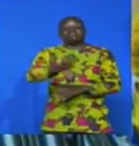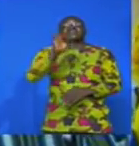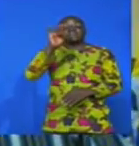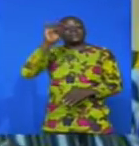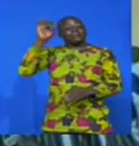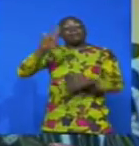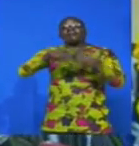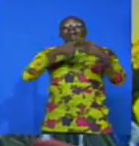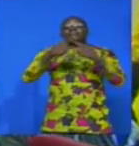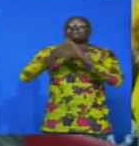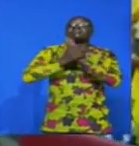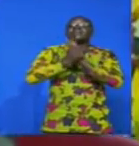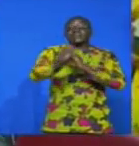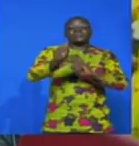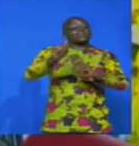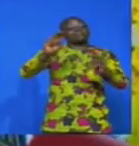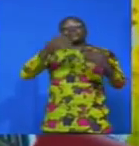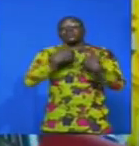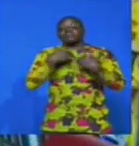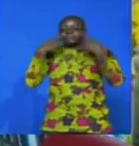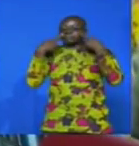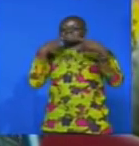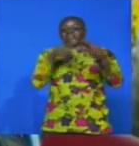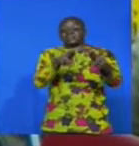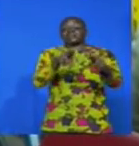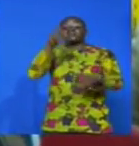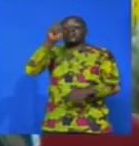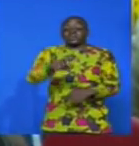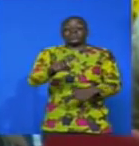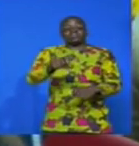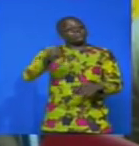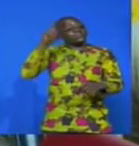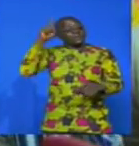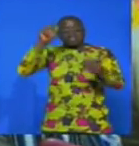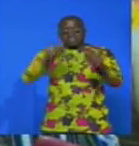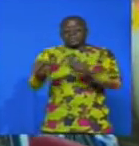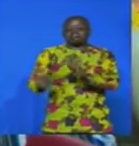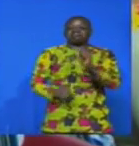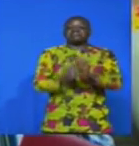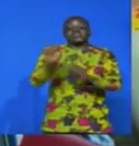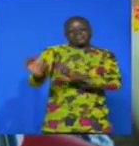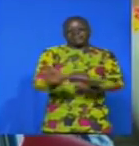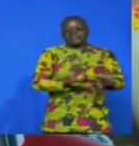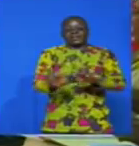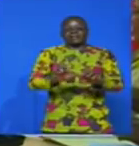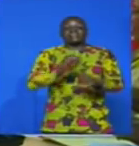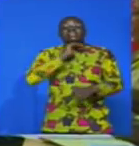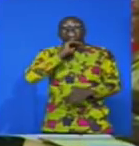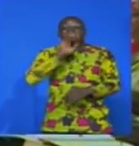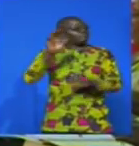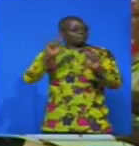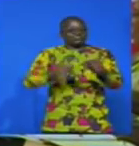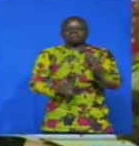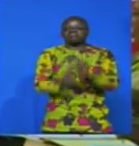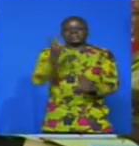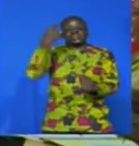n'ont pas regardé les conditions dans lesquelles le tirage doit se passer, rien ne peut se passer. À l'occasion